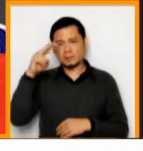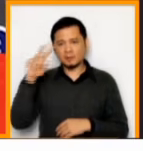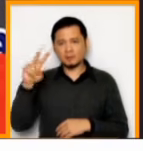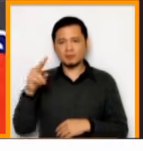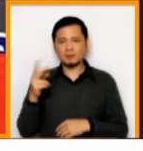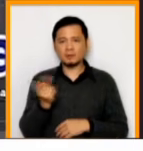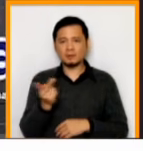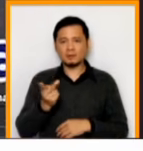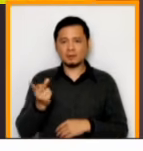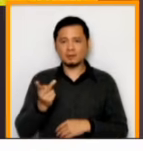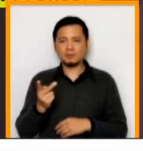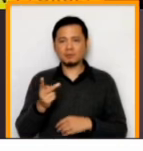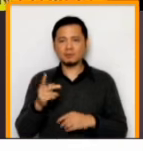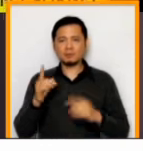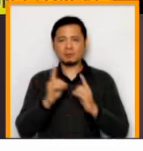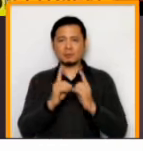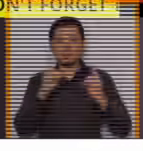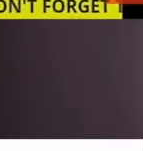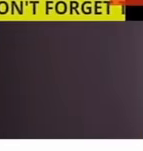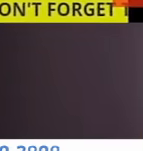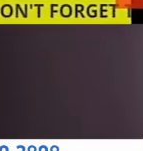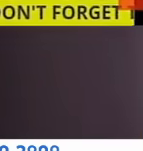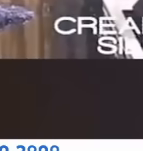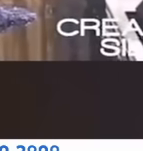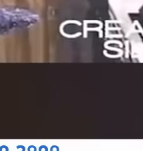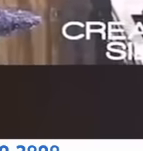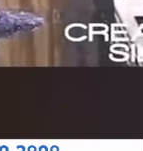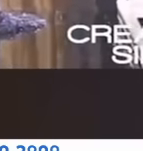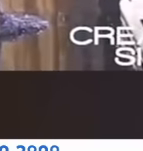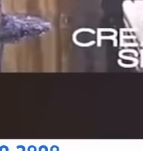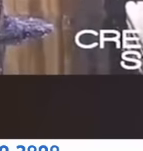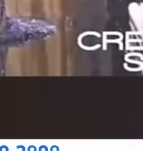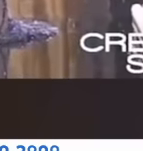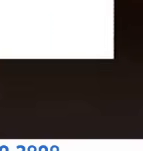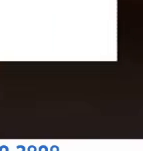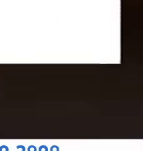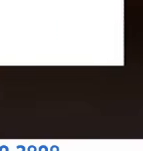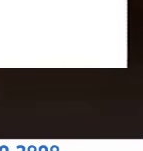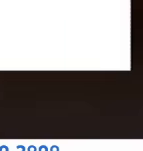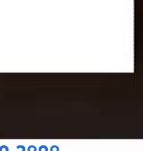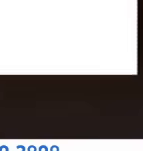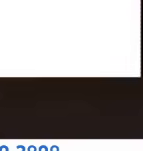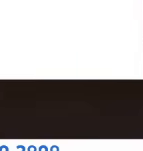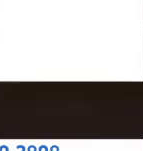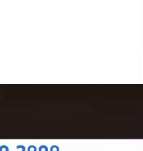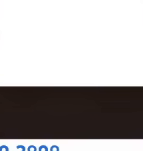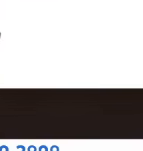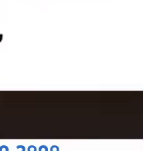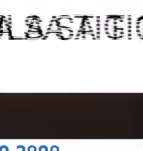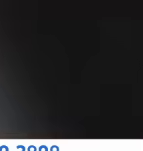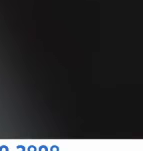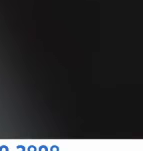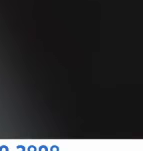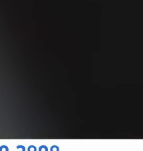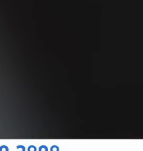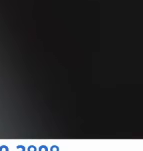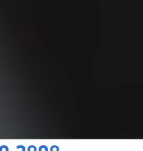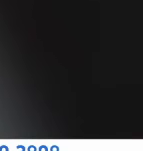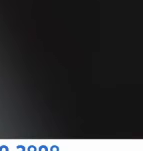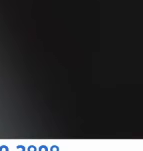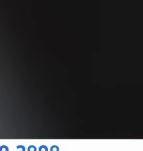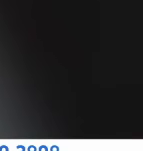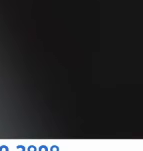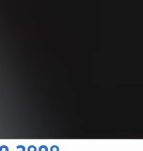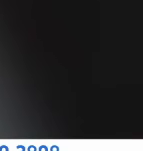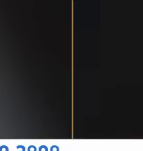silang nagsasabong, kasali sa Chinese garter, construction worker, at namimili sa ukay-ukay.